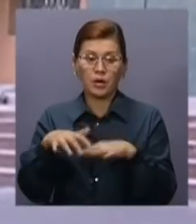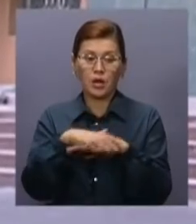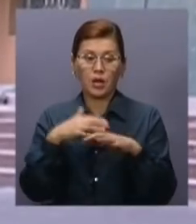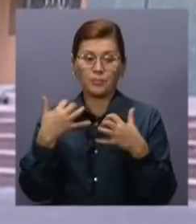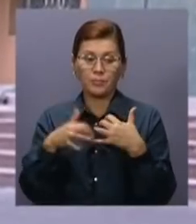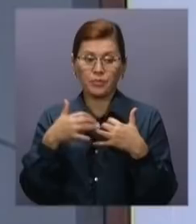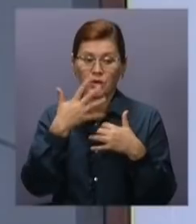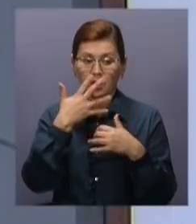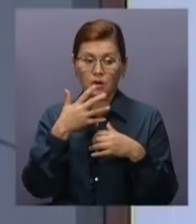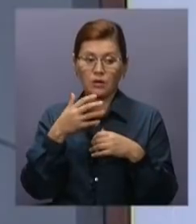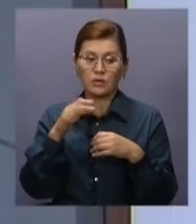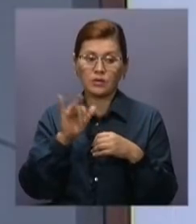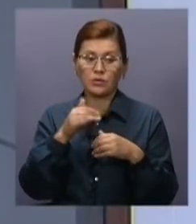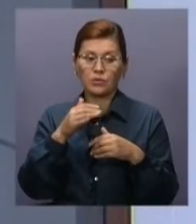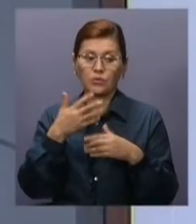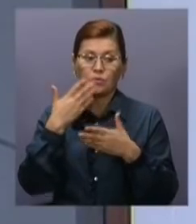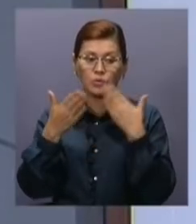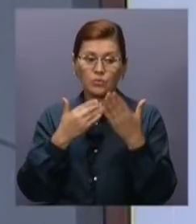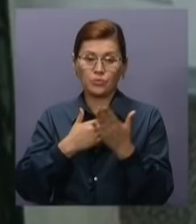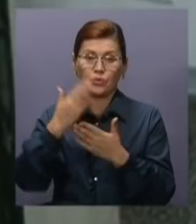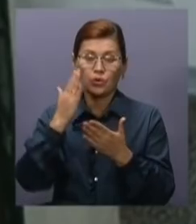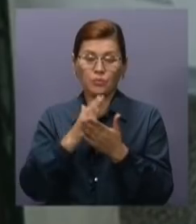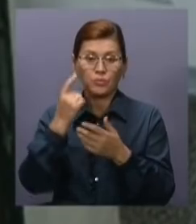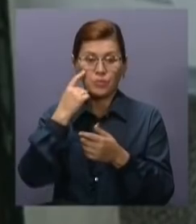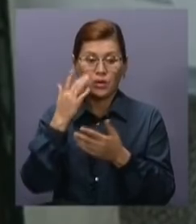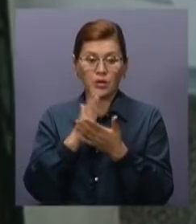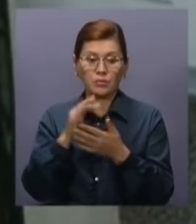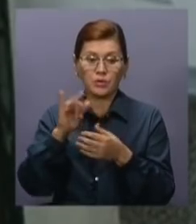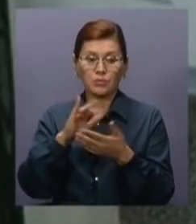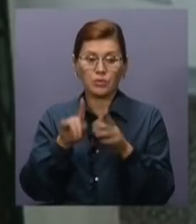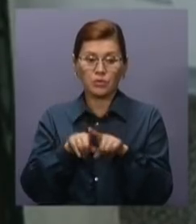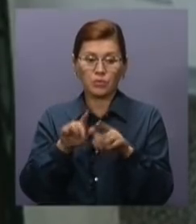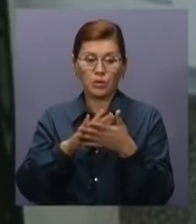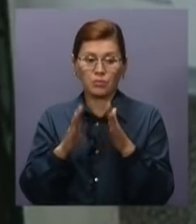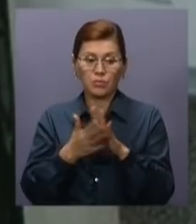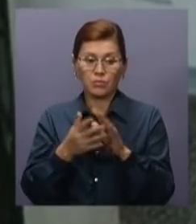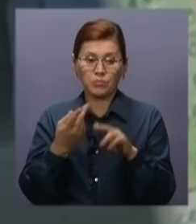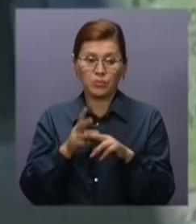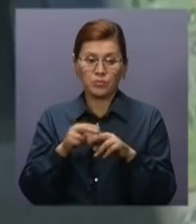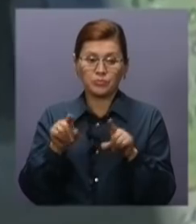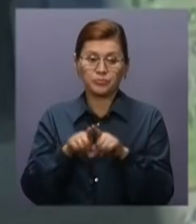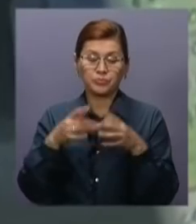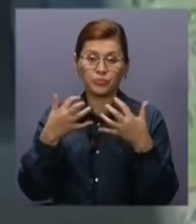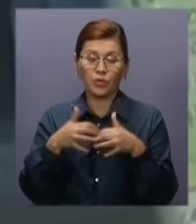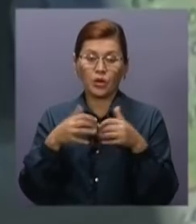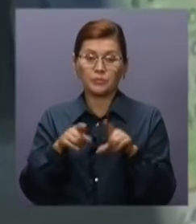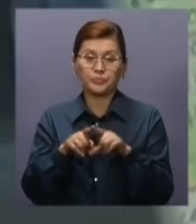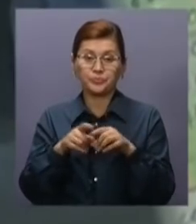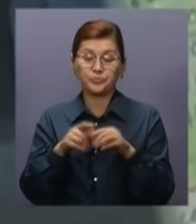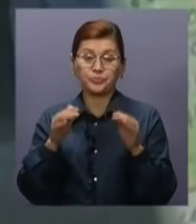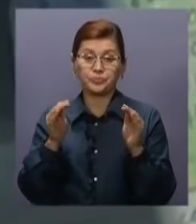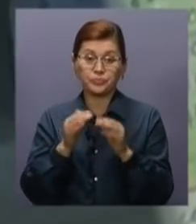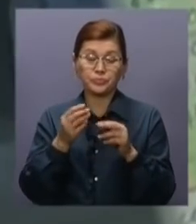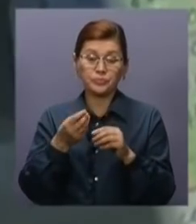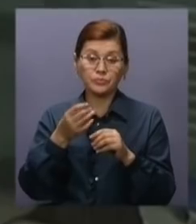тараптан шетел валютасына деген сұраныстың жоғарылағанын байқатады. Мұндай жағдай бағамның автоматты түрде әлсіреуіне алып келеді дейді